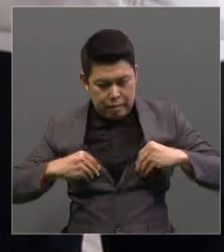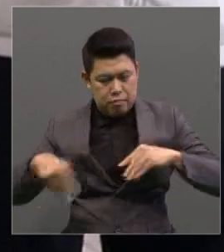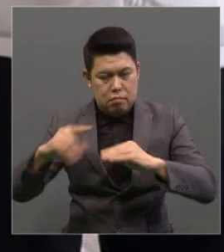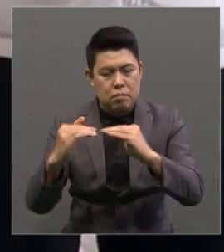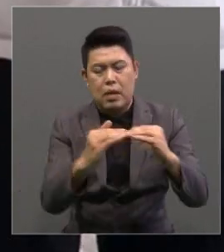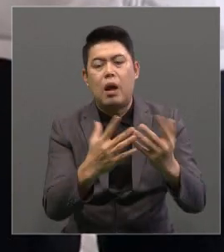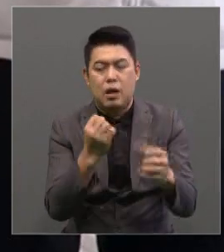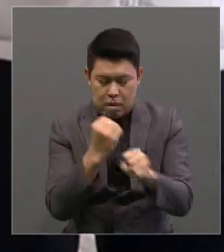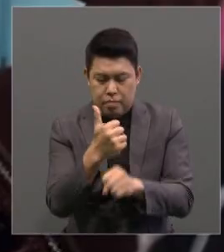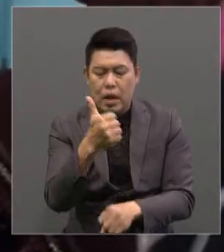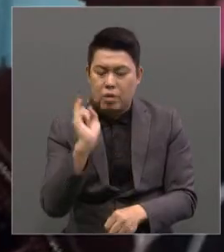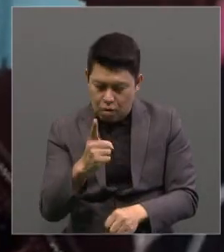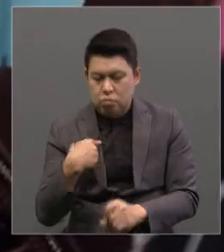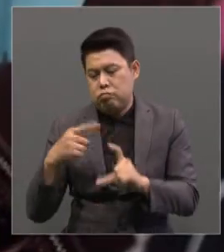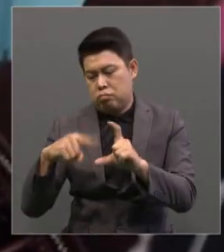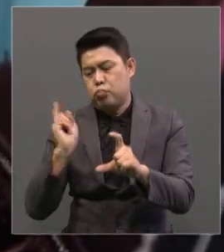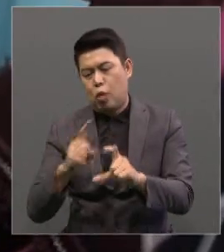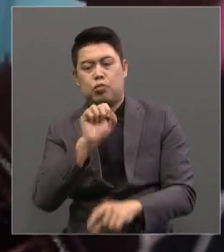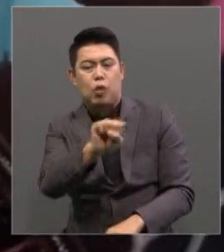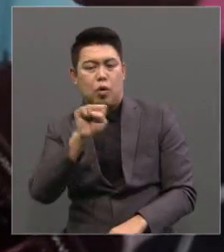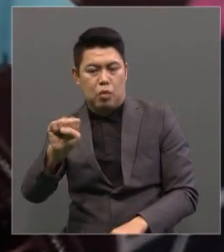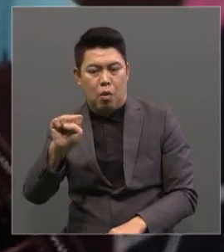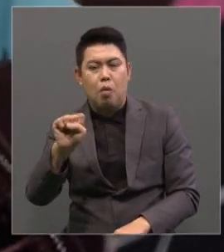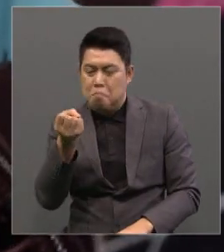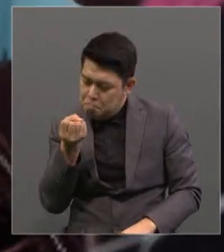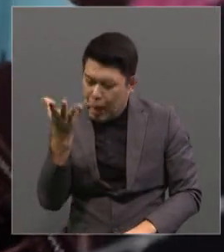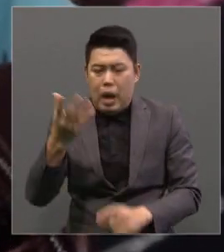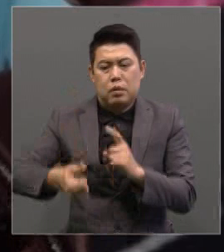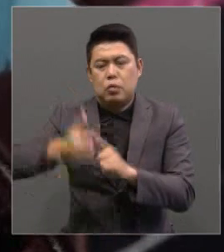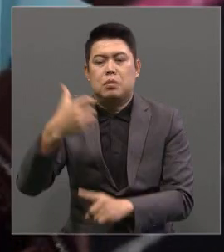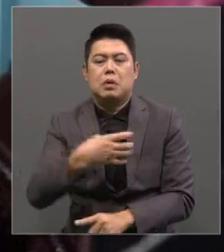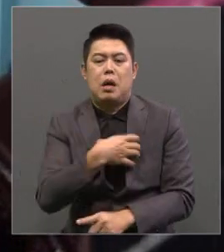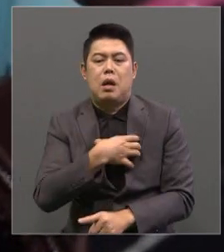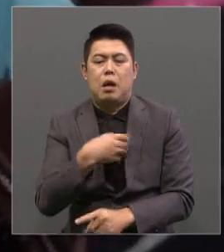แต่จะกระทำแบบนั้นได้นะครับพรรคก้าวไกลต้องมีส.ส.จำนวนมากที่สุดเท่าที่จ